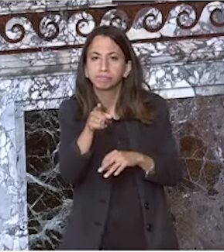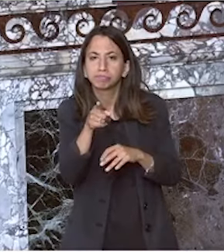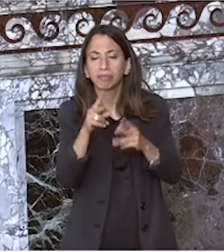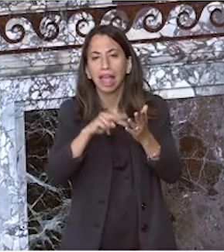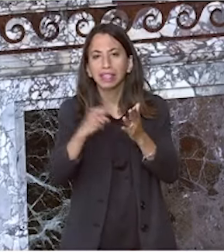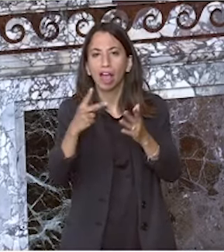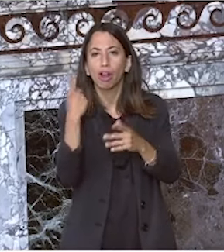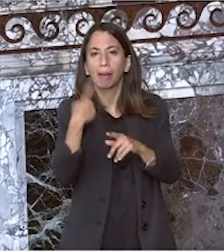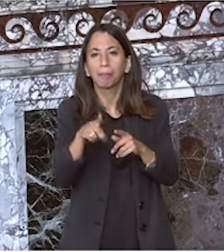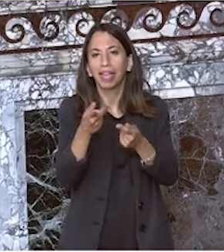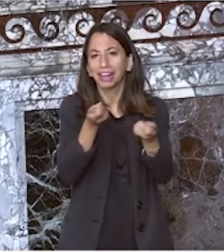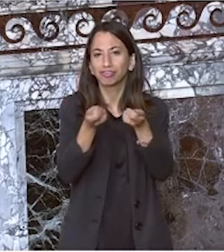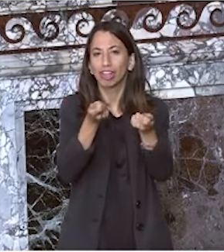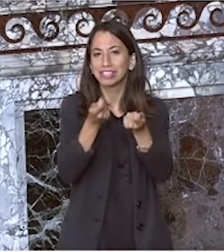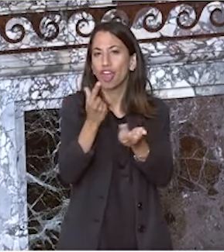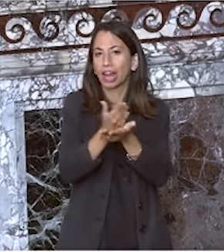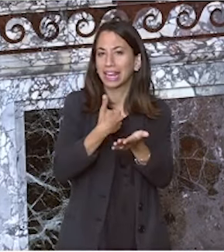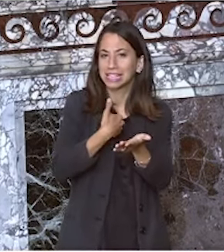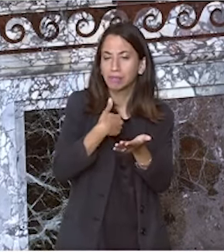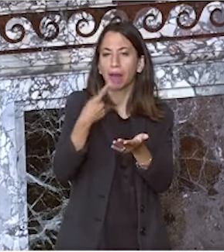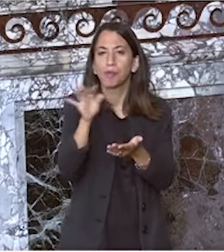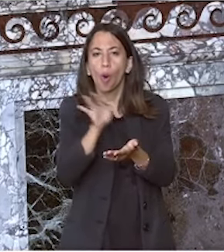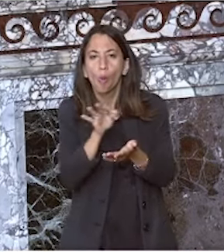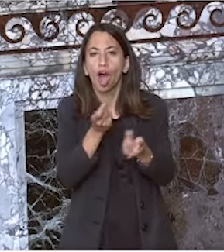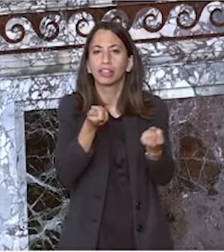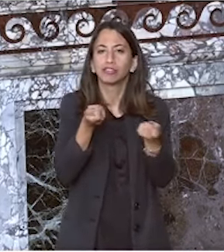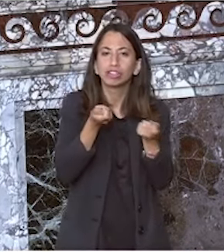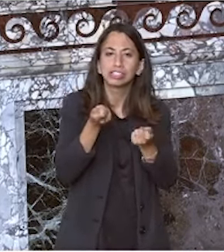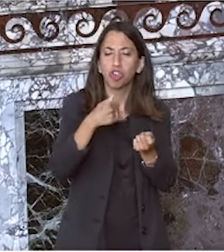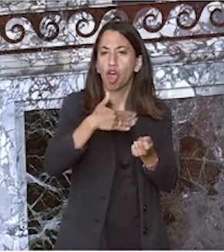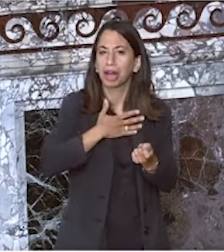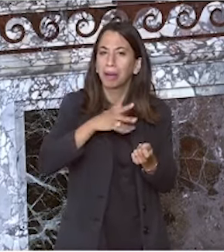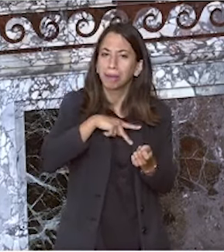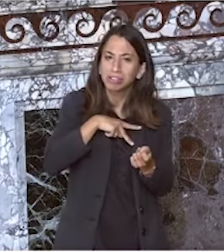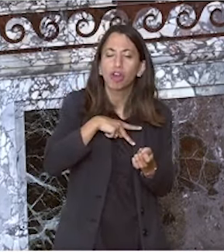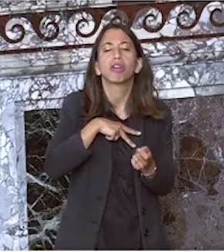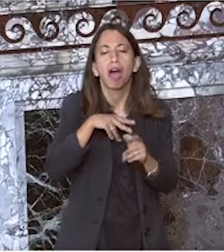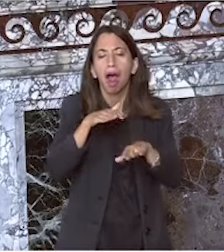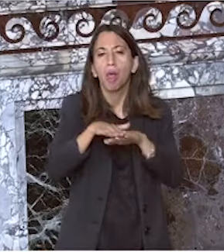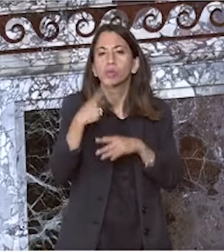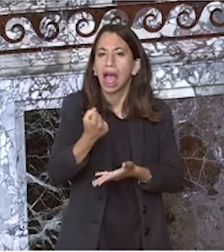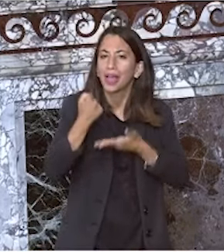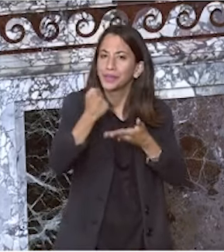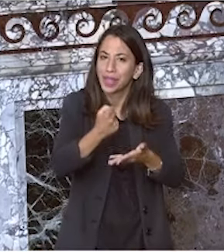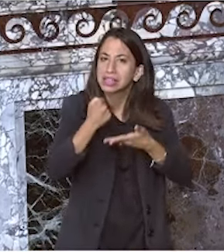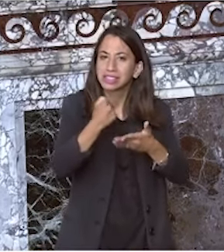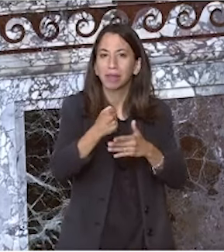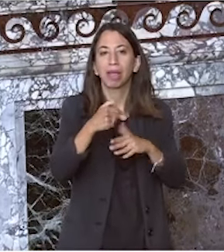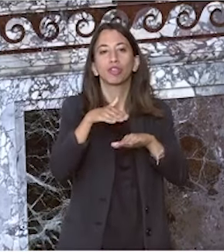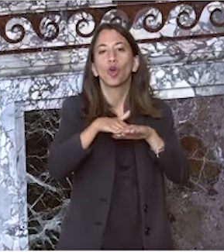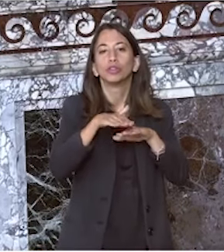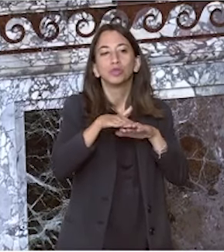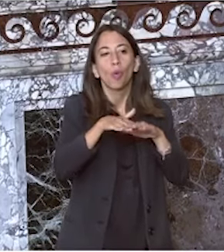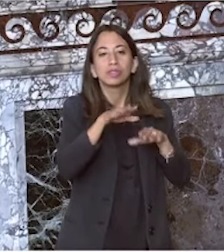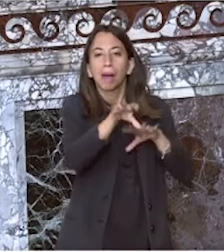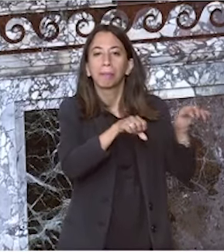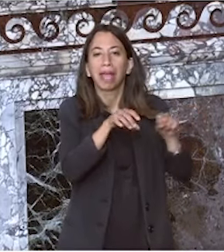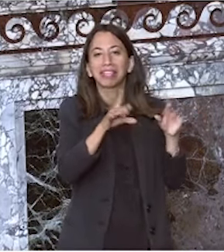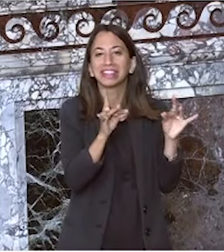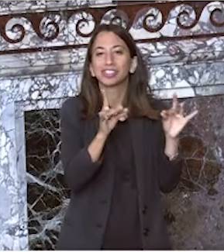distribuiti, sia per l'emissione delle loro quote e la loro gestione operativa, sia per gli investimenti in strumenti rappresentati sotto